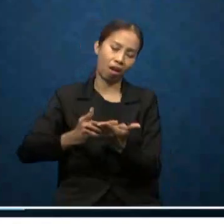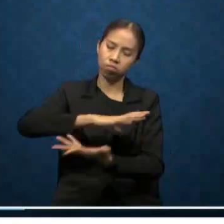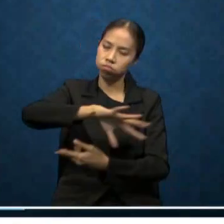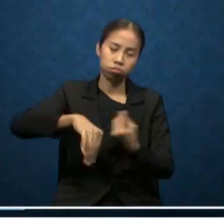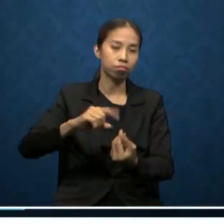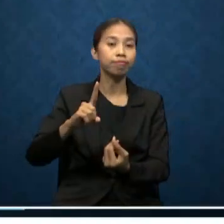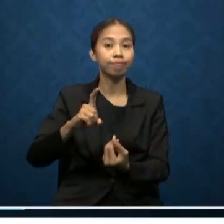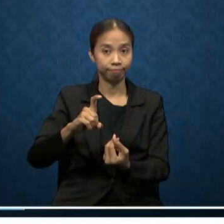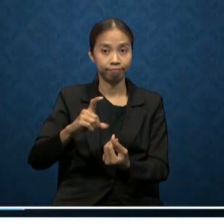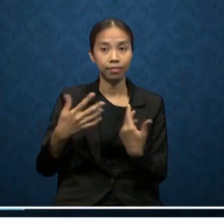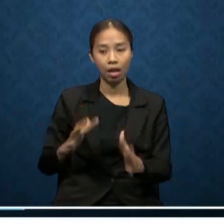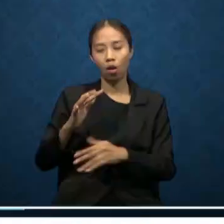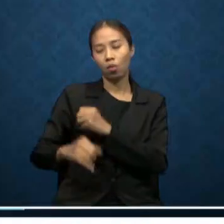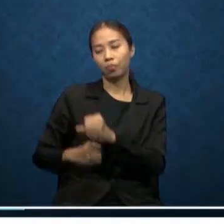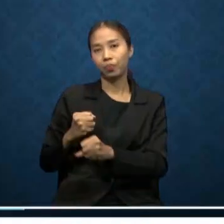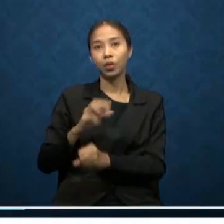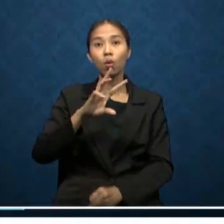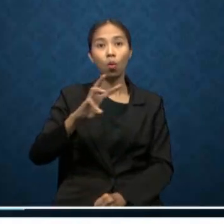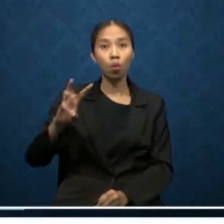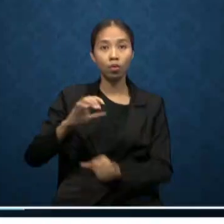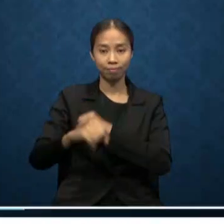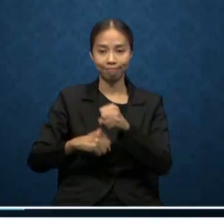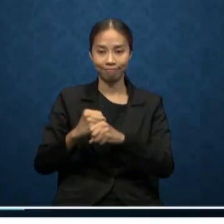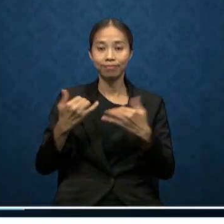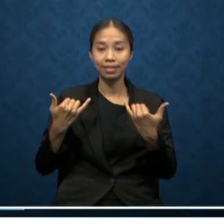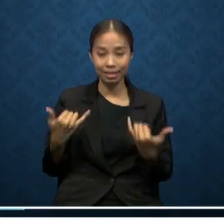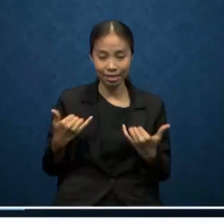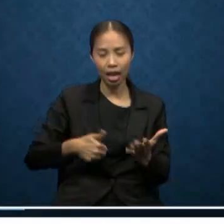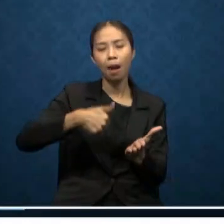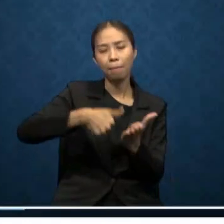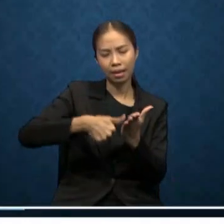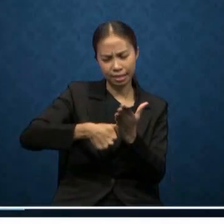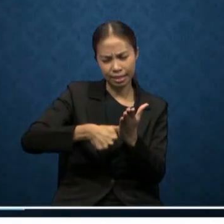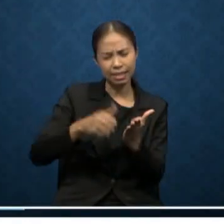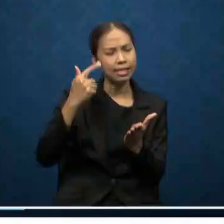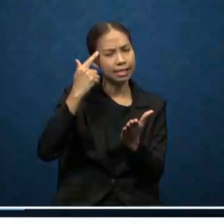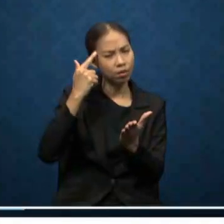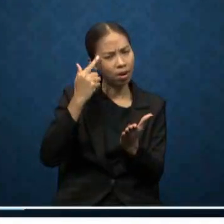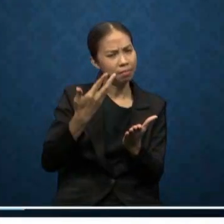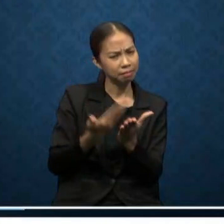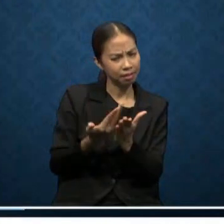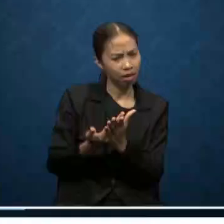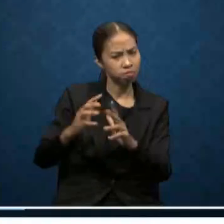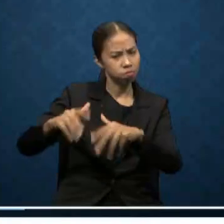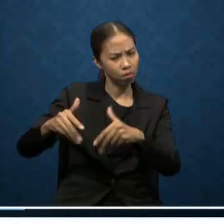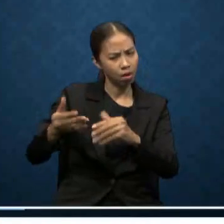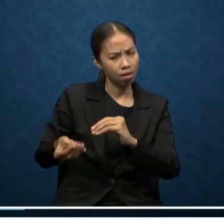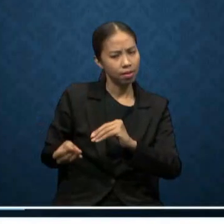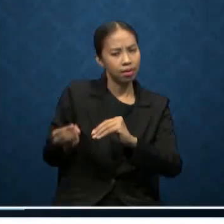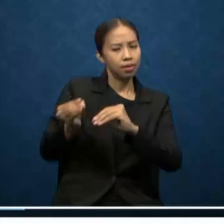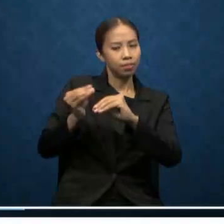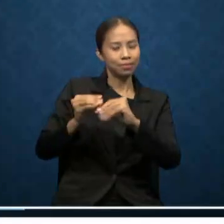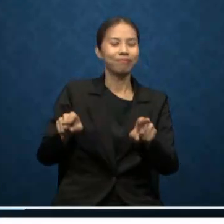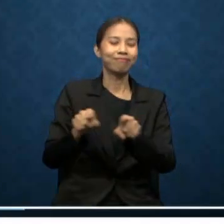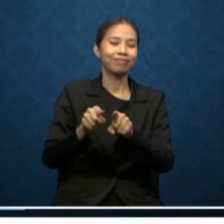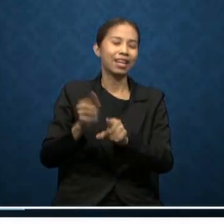พืนสักรา 266คือในปีนี้การจดเก็ประสีคาดว่าจะมีรได้พนมากขึ้นใล้เคยกับที่